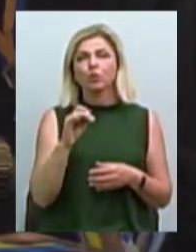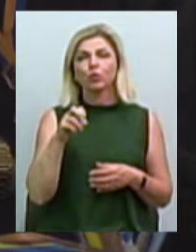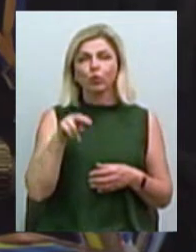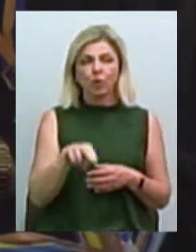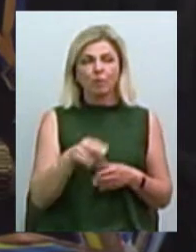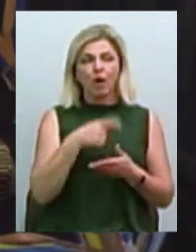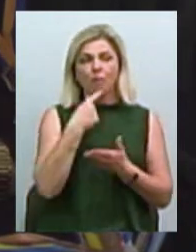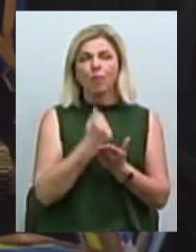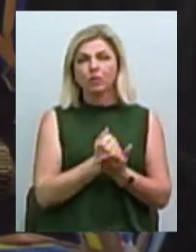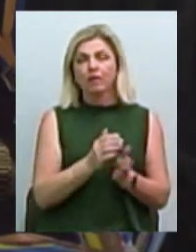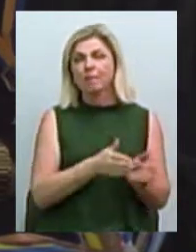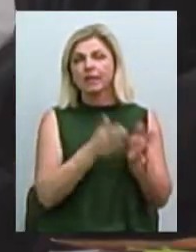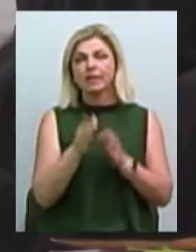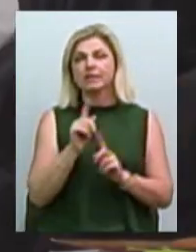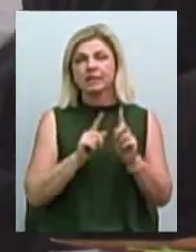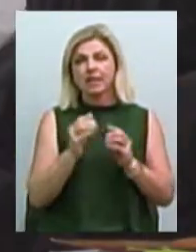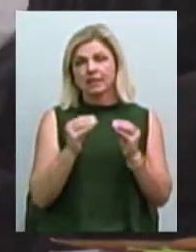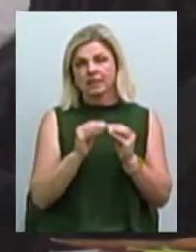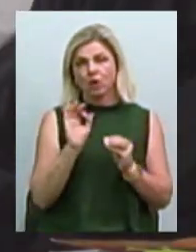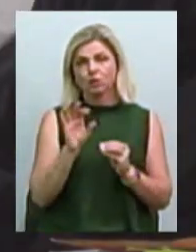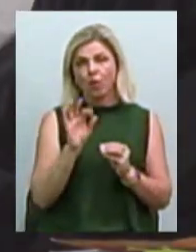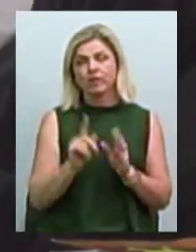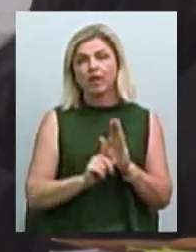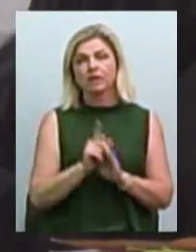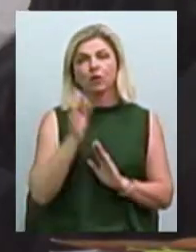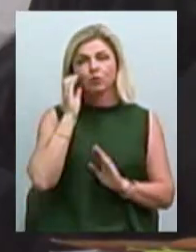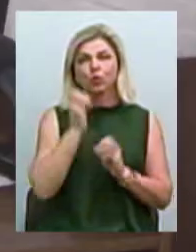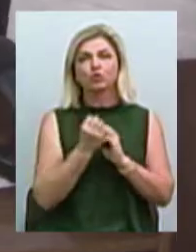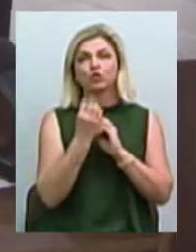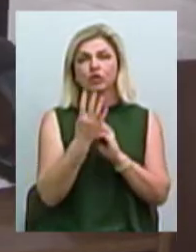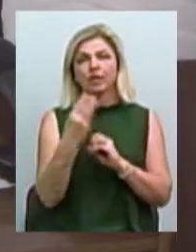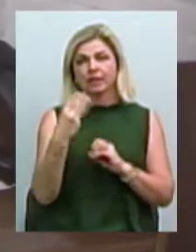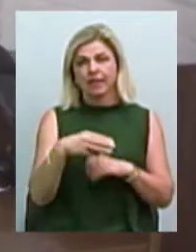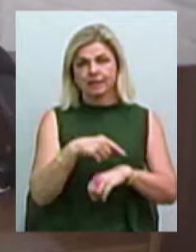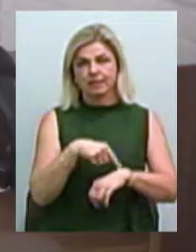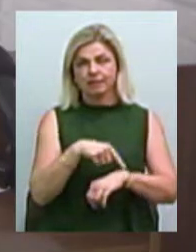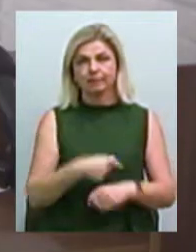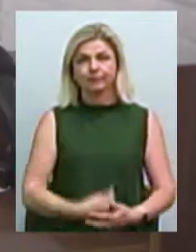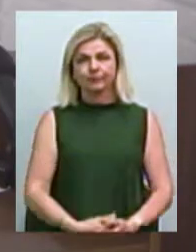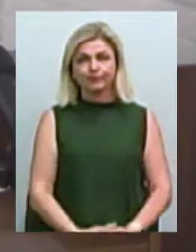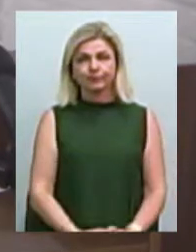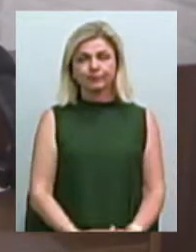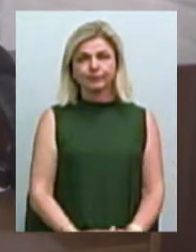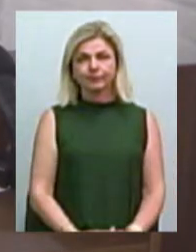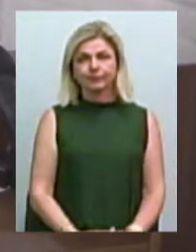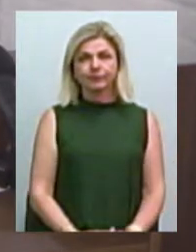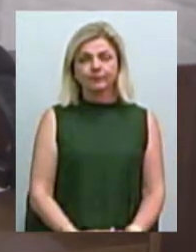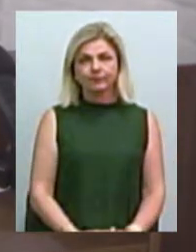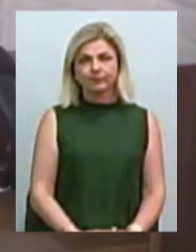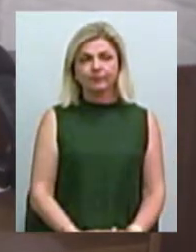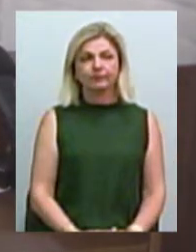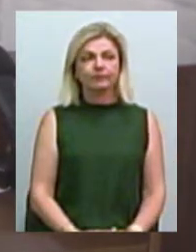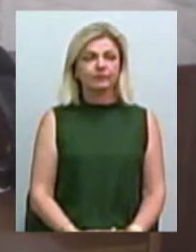Скрипченко постановила перенести засідання на 10 жовтня. Початок слухання о 14:30. Володимир Степанов, Сергій Куропятник. Новини на